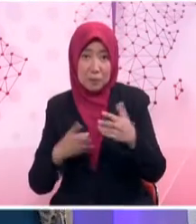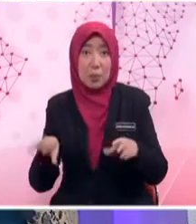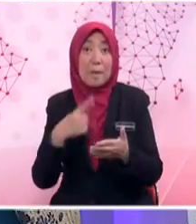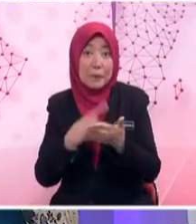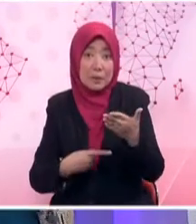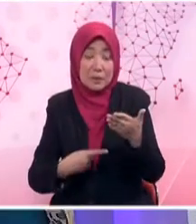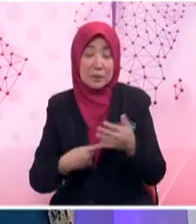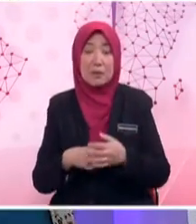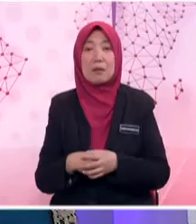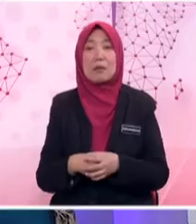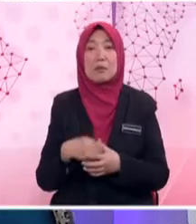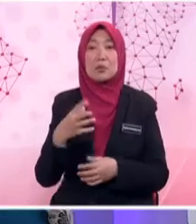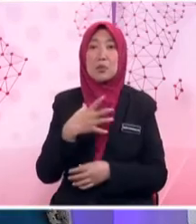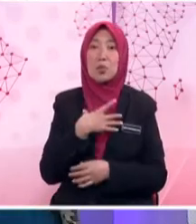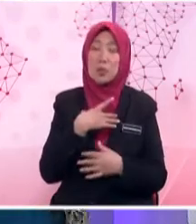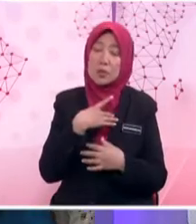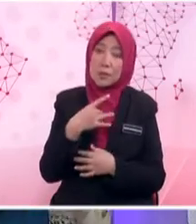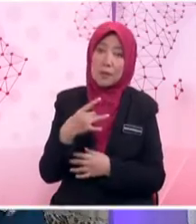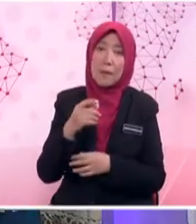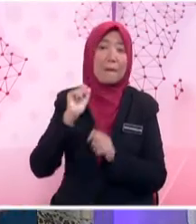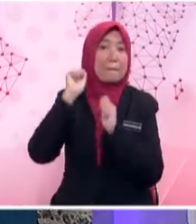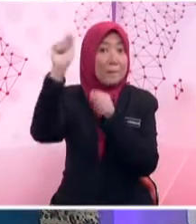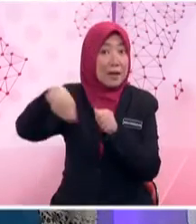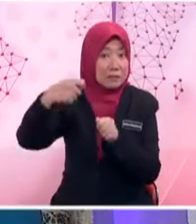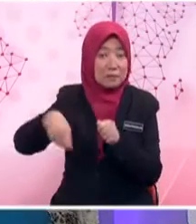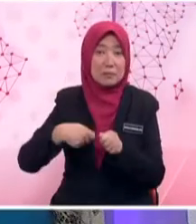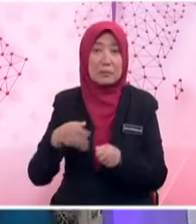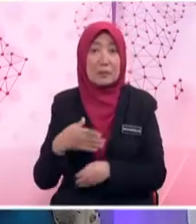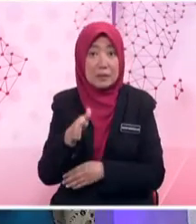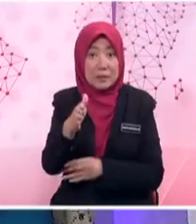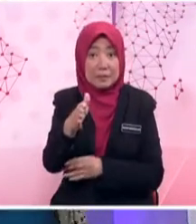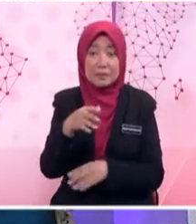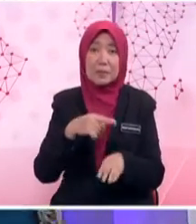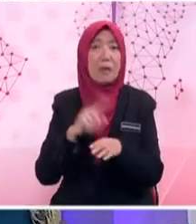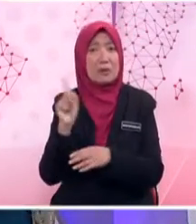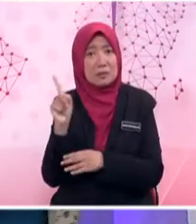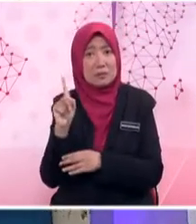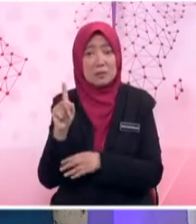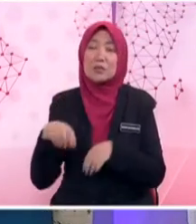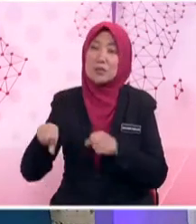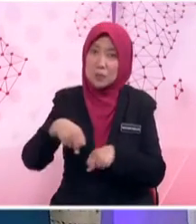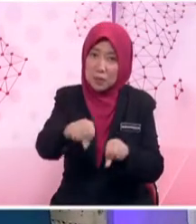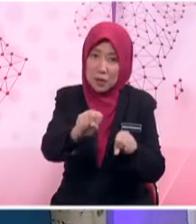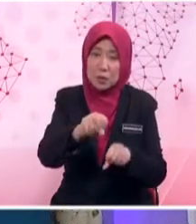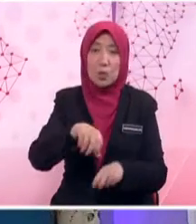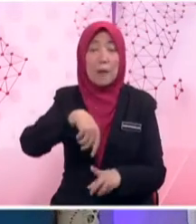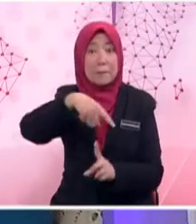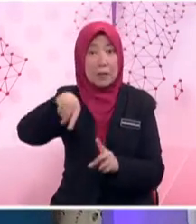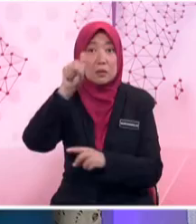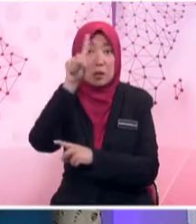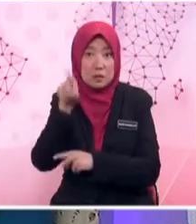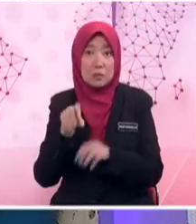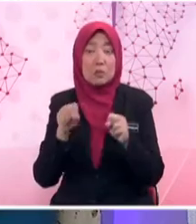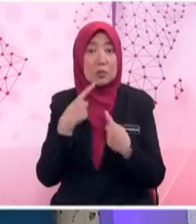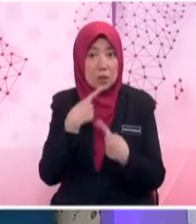memancing ikan. Di mana? Di tepi sungai. Wow. Bila kita tanya soalan, kita boleh jawab. Betul. So, begitulah untuk